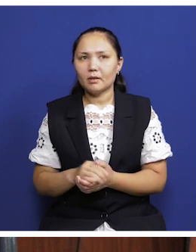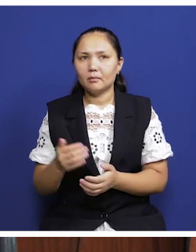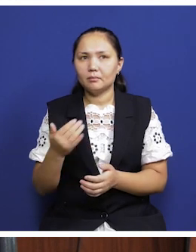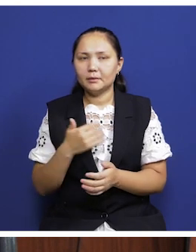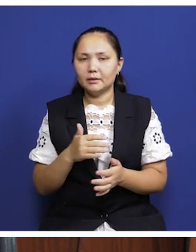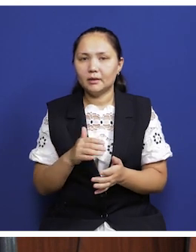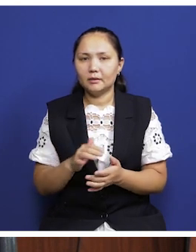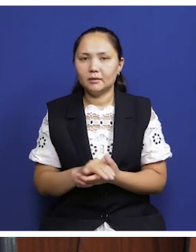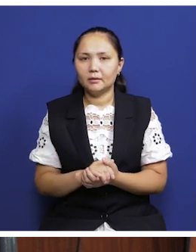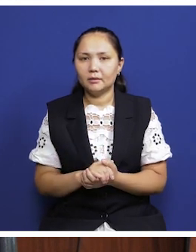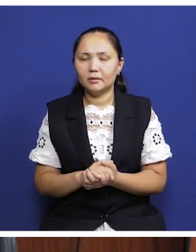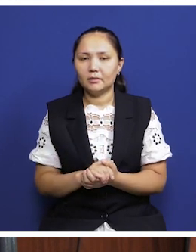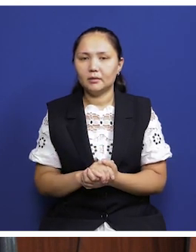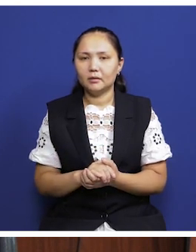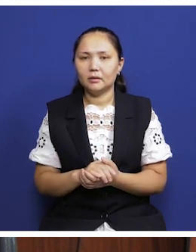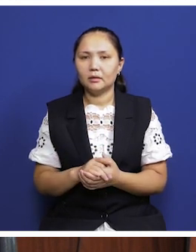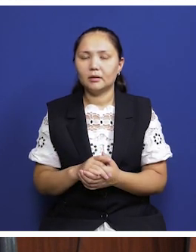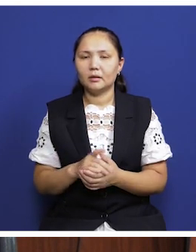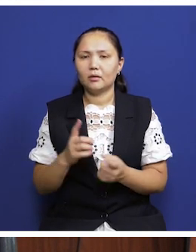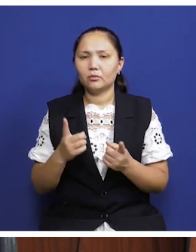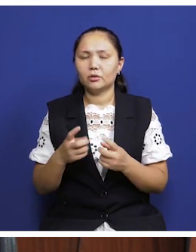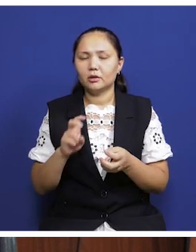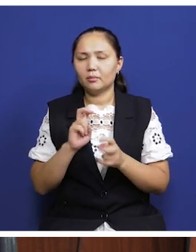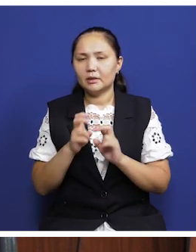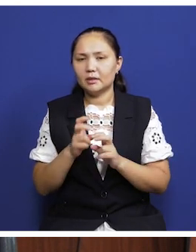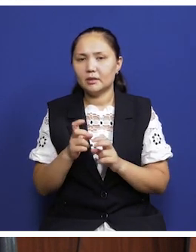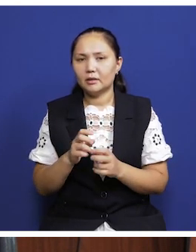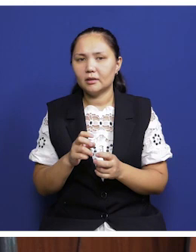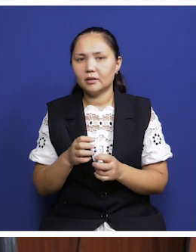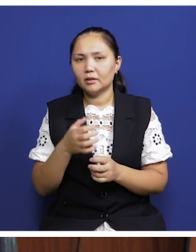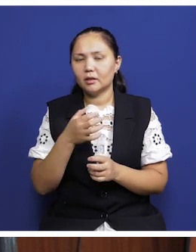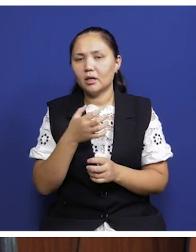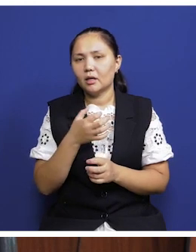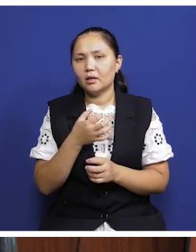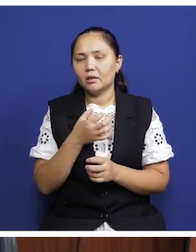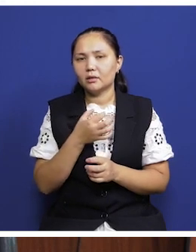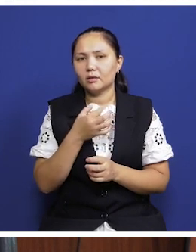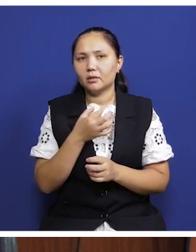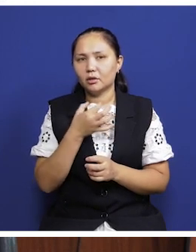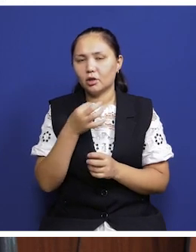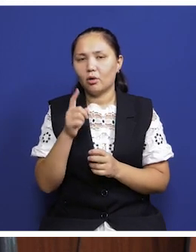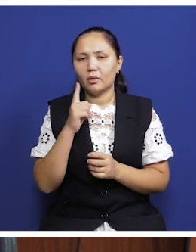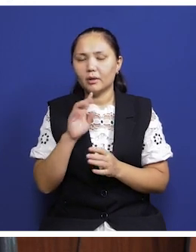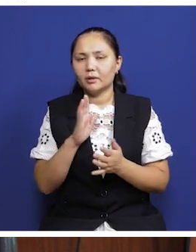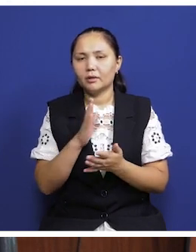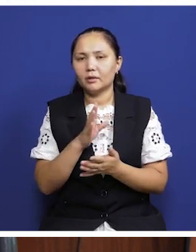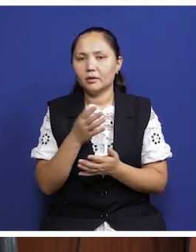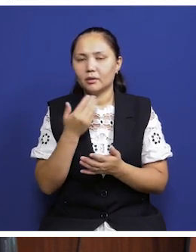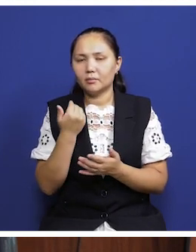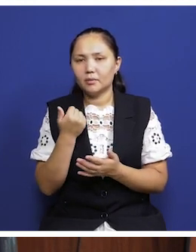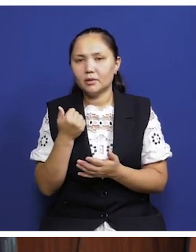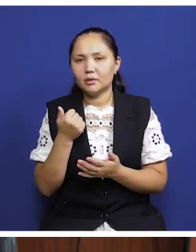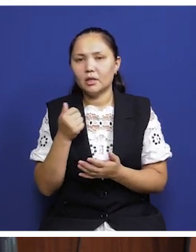бізде тым бір енді өзекті проблемаларды шешу бір қиынға түспейді. Жаңағы енді ол халық саны көп жерде суға